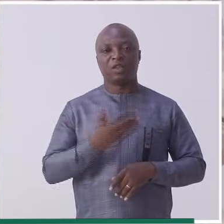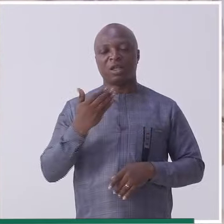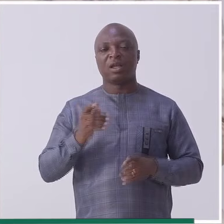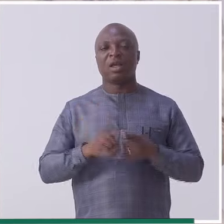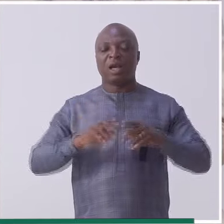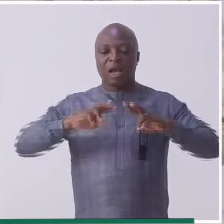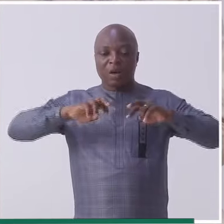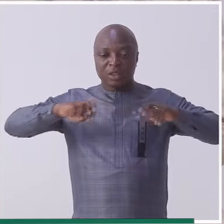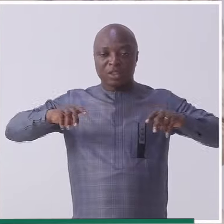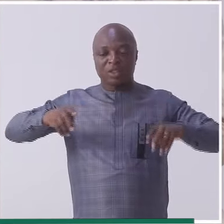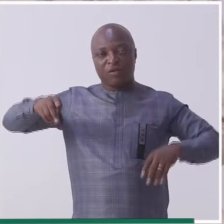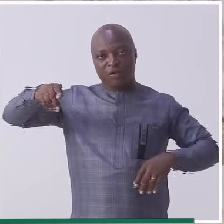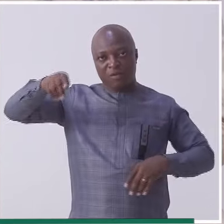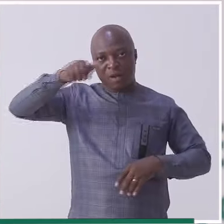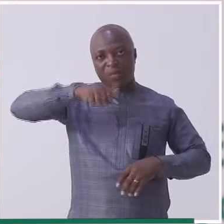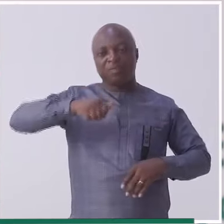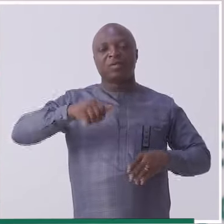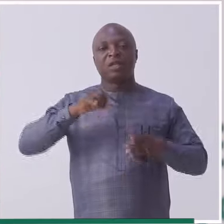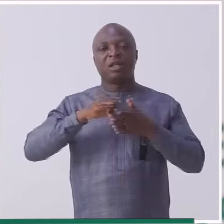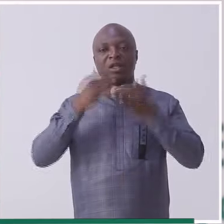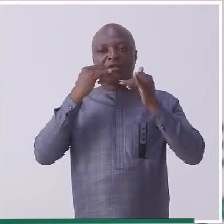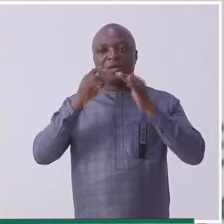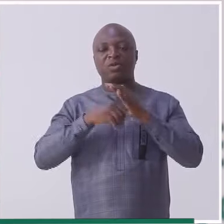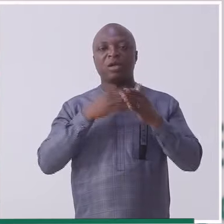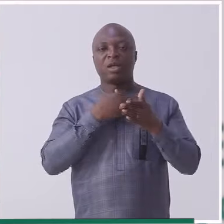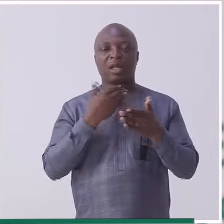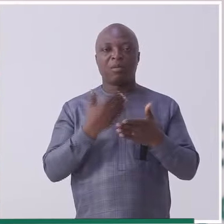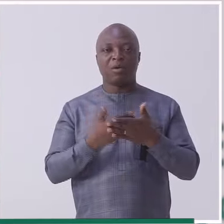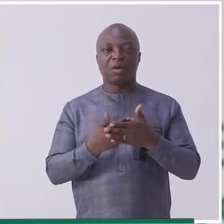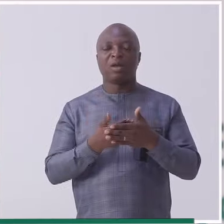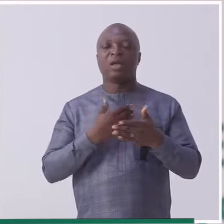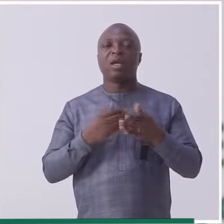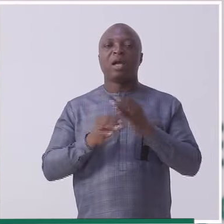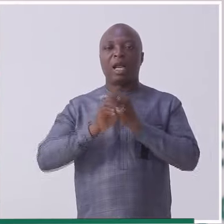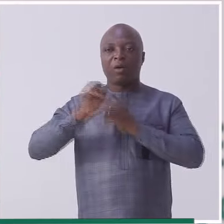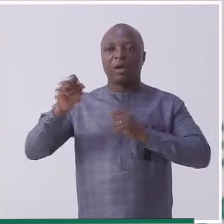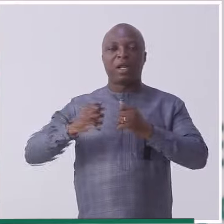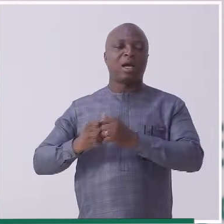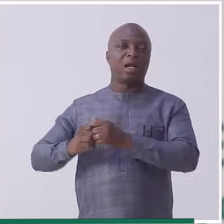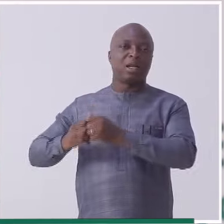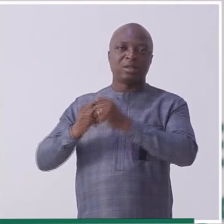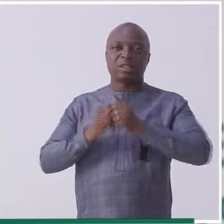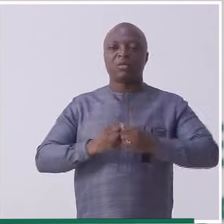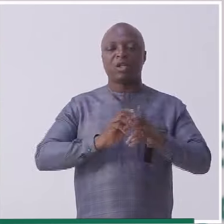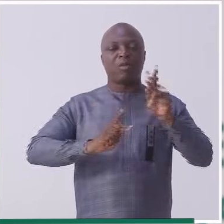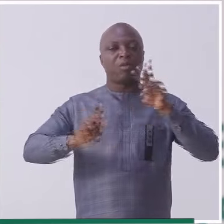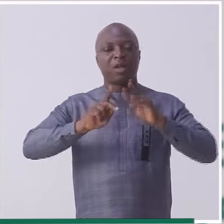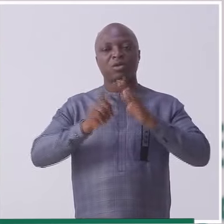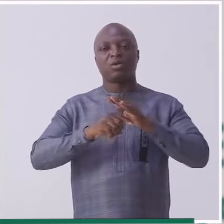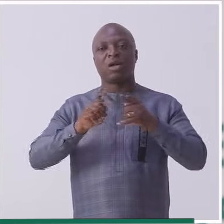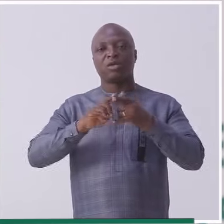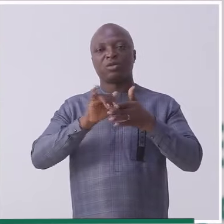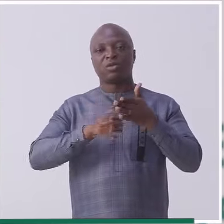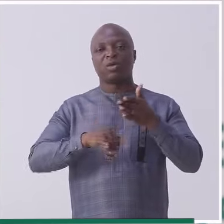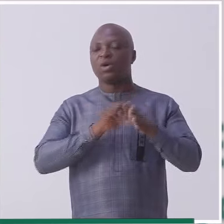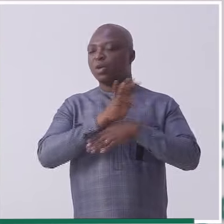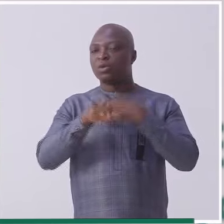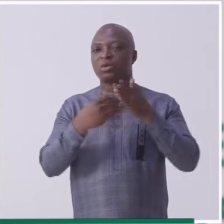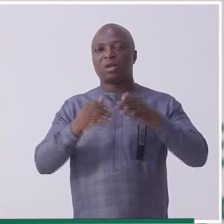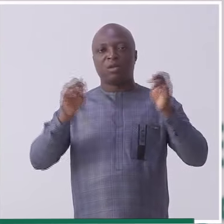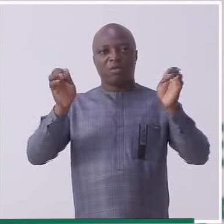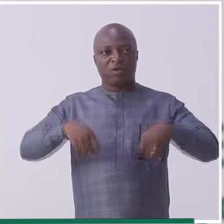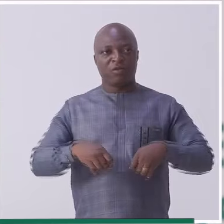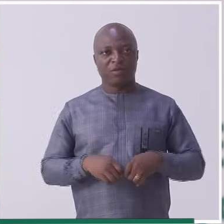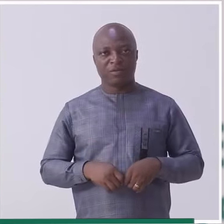à rechercher vous-même l'information et la bonne et à la relayer à l'ensemble de nos concitoyens de telle sorte que tous ceux qui